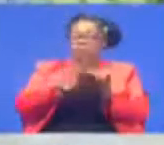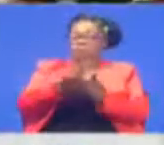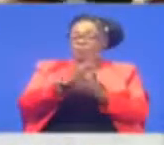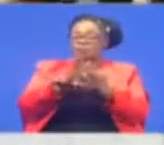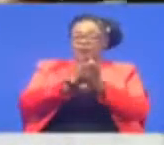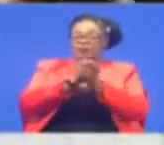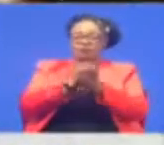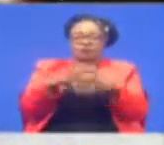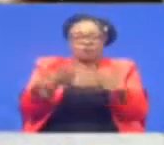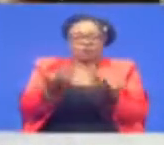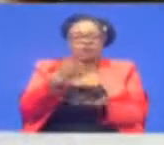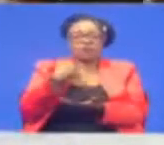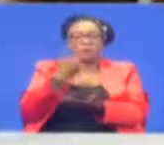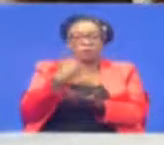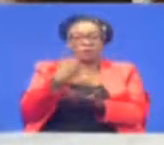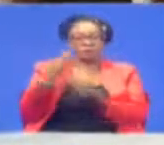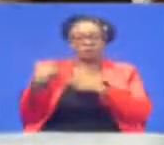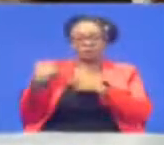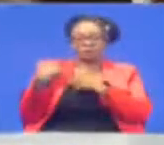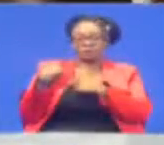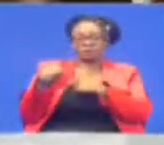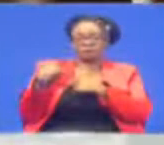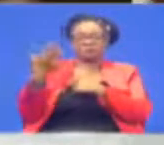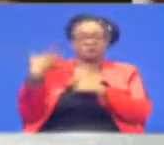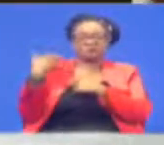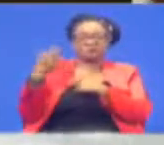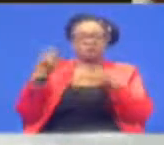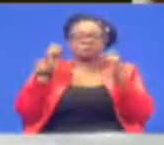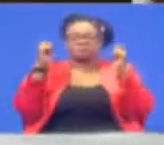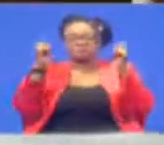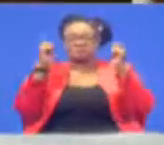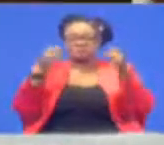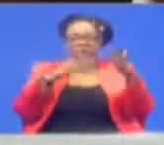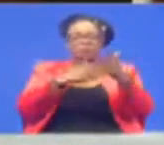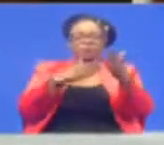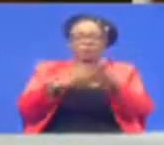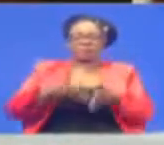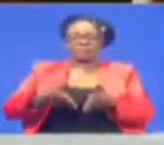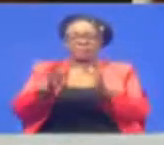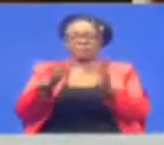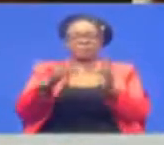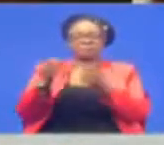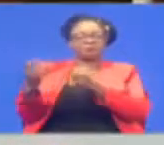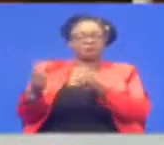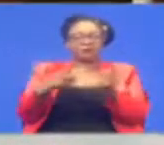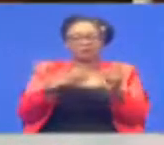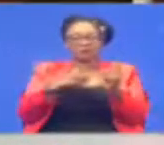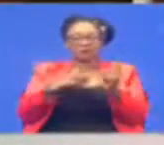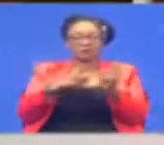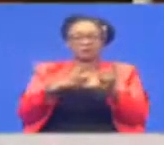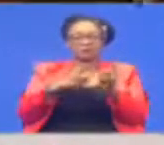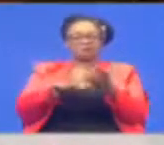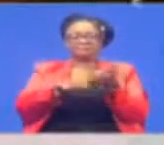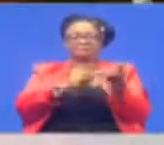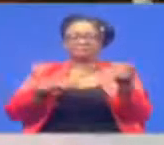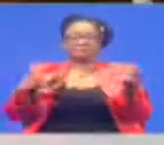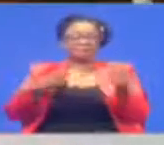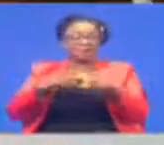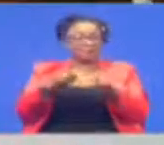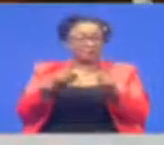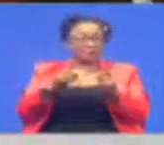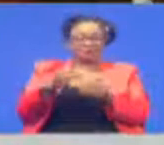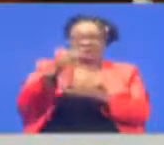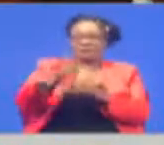gani? Ilikuwa na mambo ya maandamano, ni kufunga manjia, ni tia gas, marungu. Lakini hapta